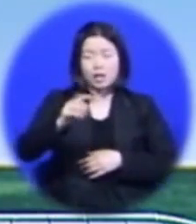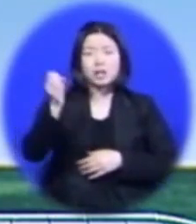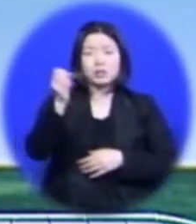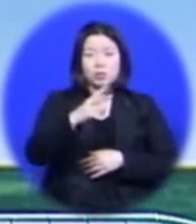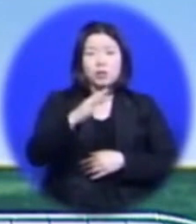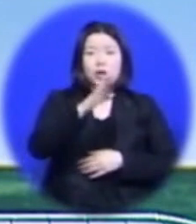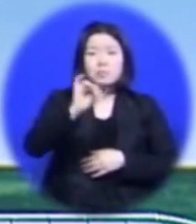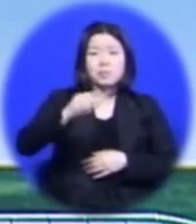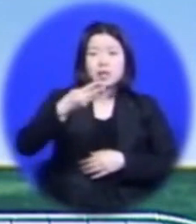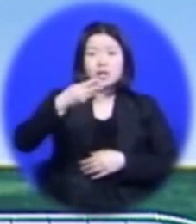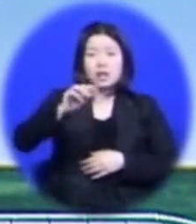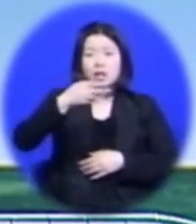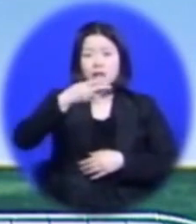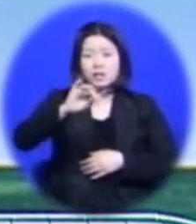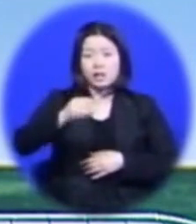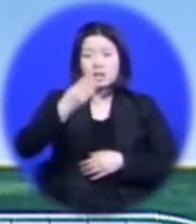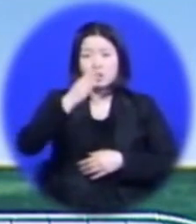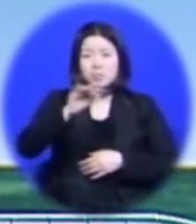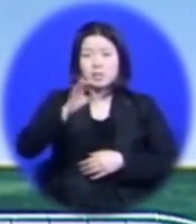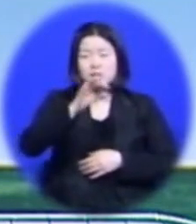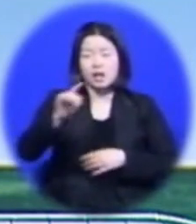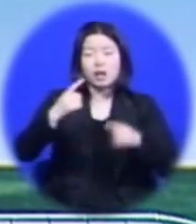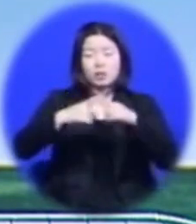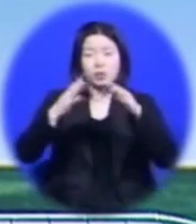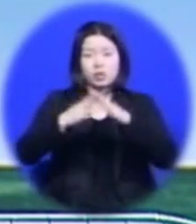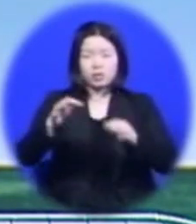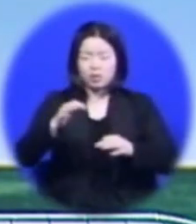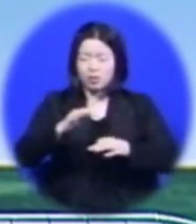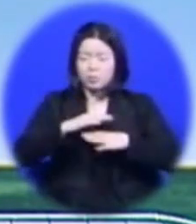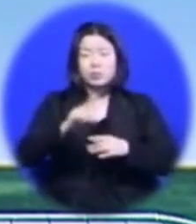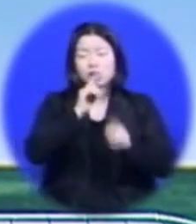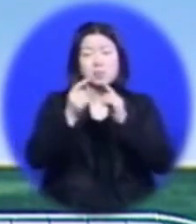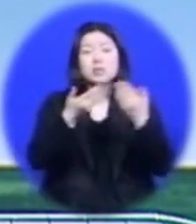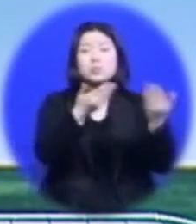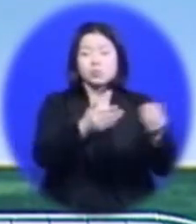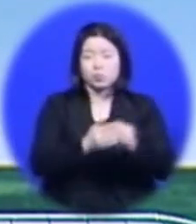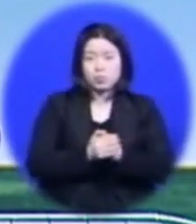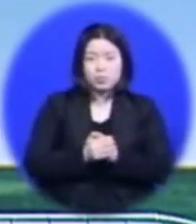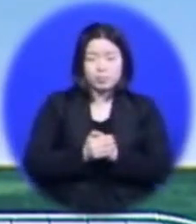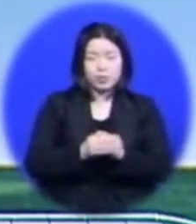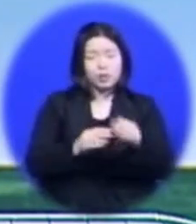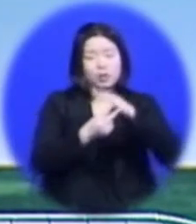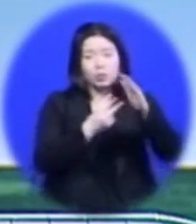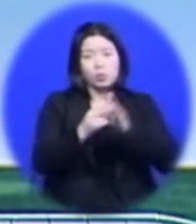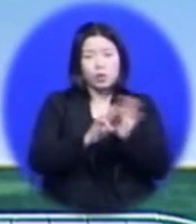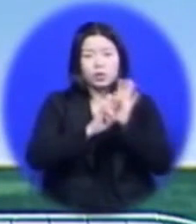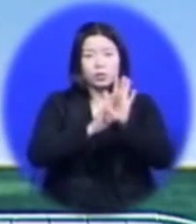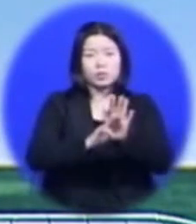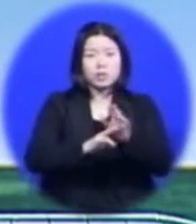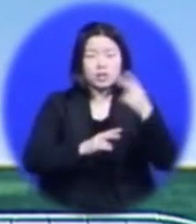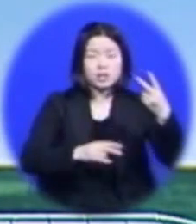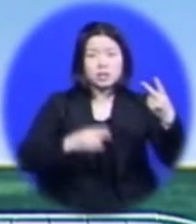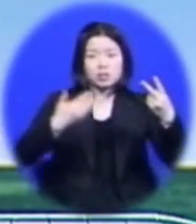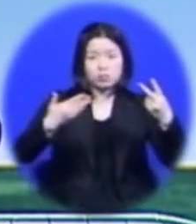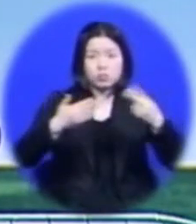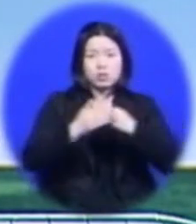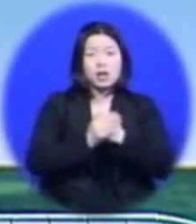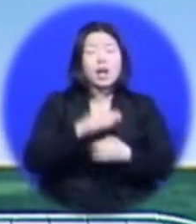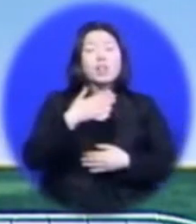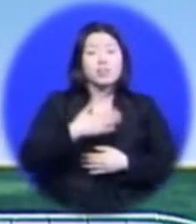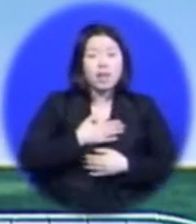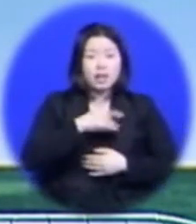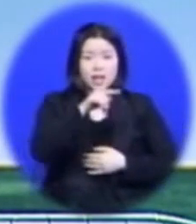교회는 깜짝 놀라는 말씀을 하셨어요. 요한계시록 2장 9절에 서머나 교회에게 하신 말씀입니다.